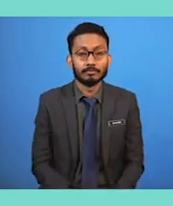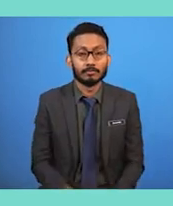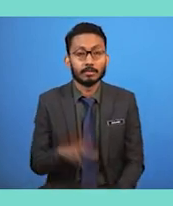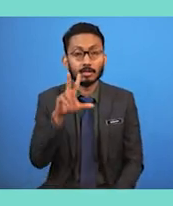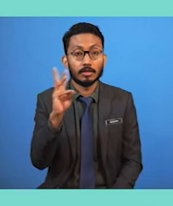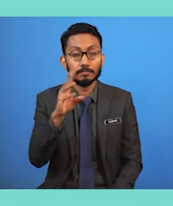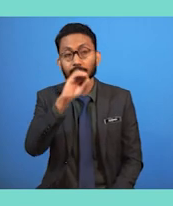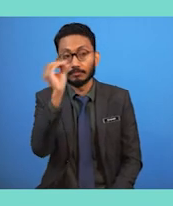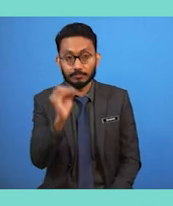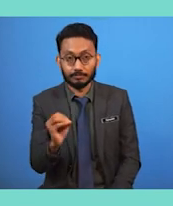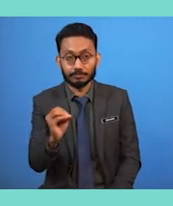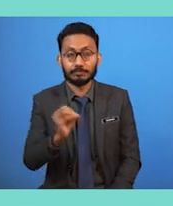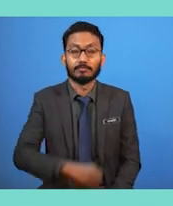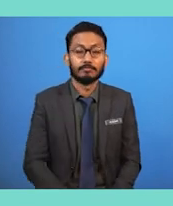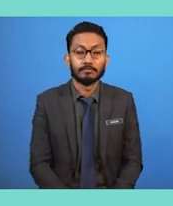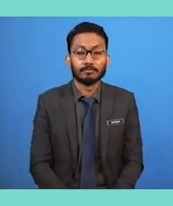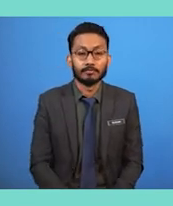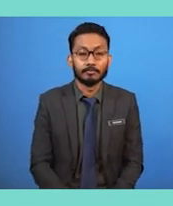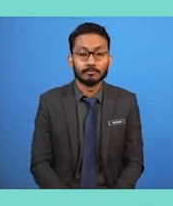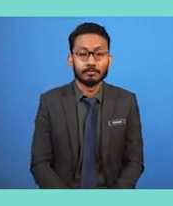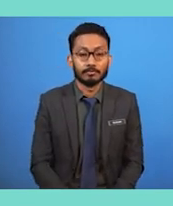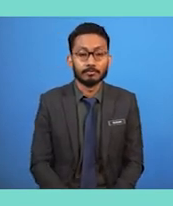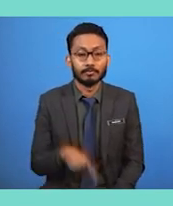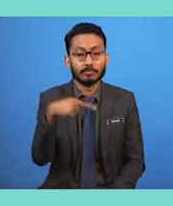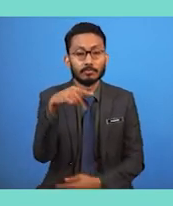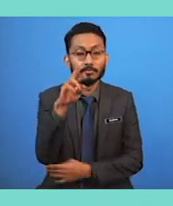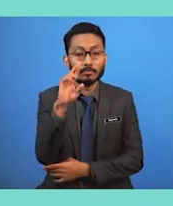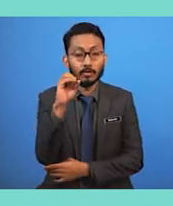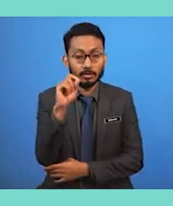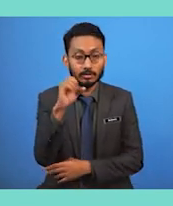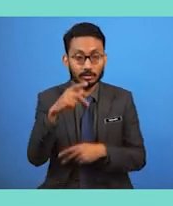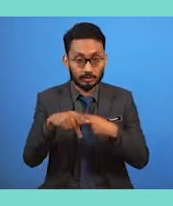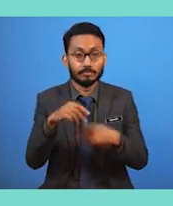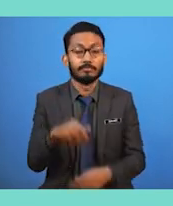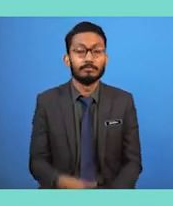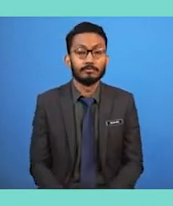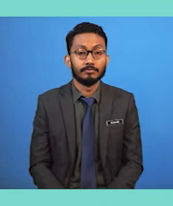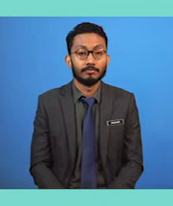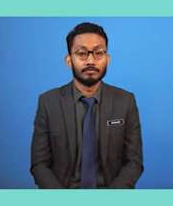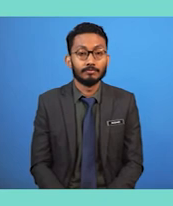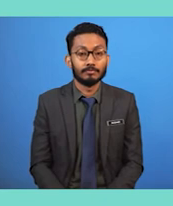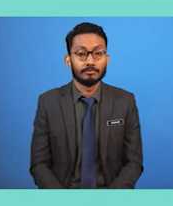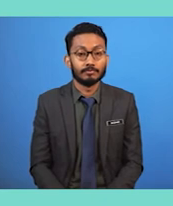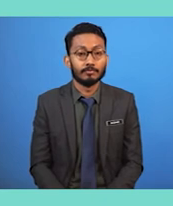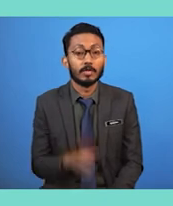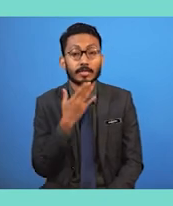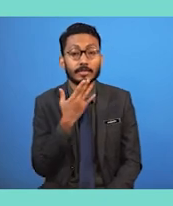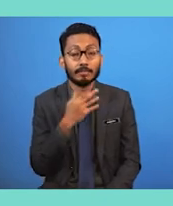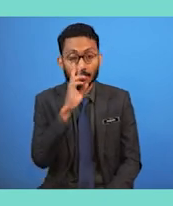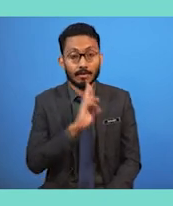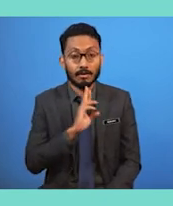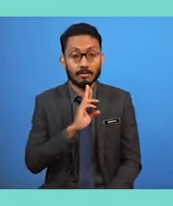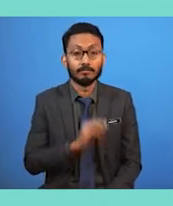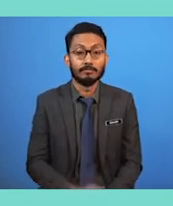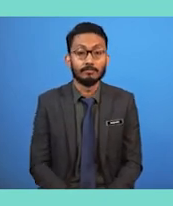36.18% protein dan mudah dilihat berkumpul pada awal waktu pagi. Ia berwarna kemerah-merahan